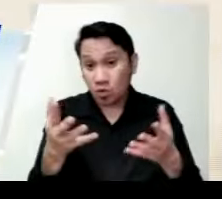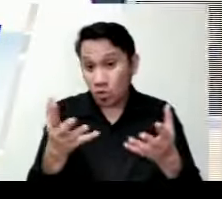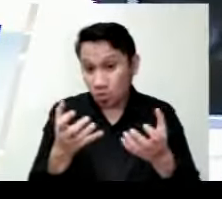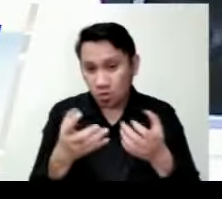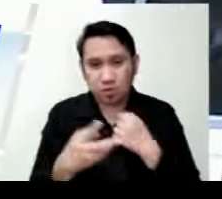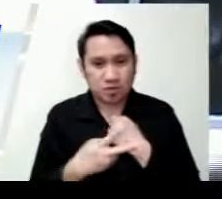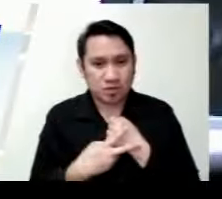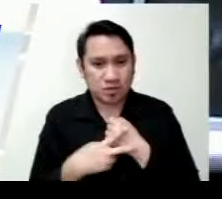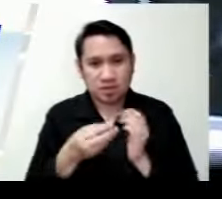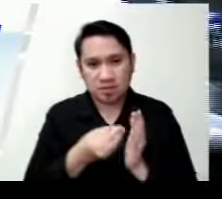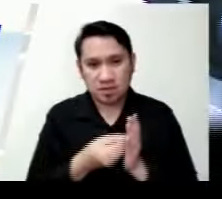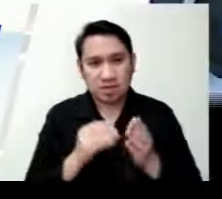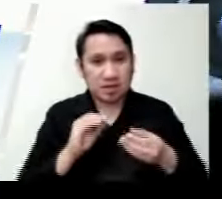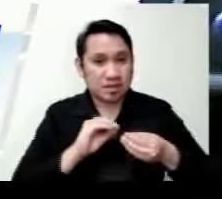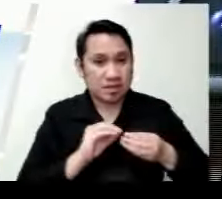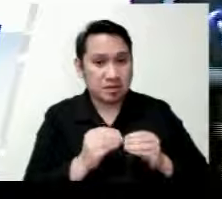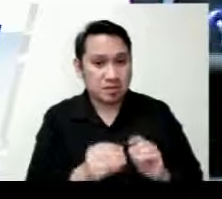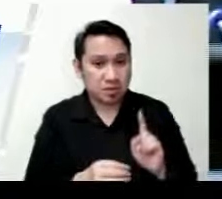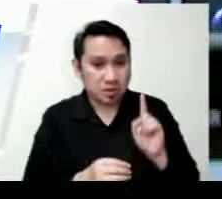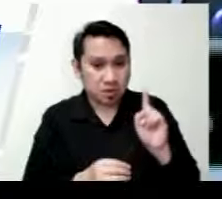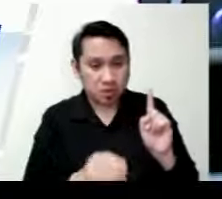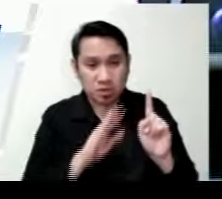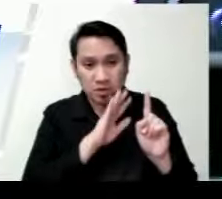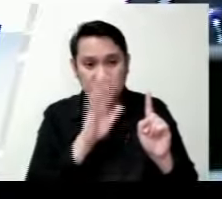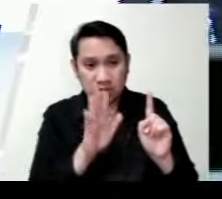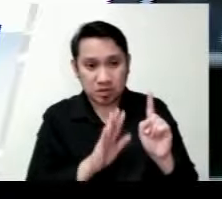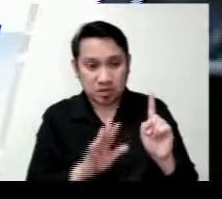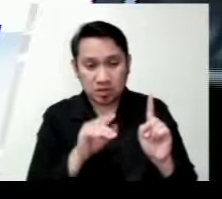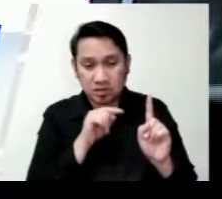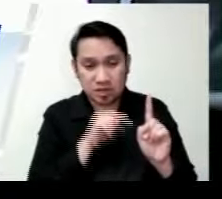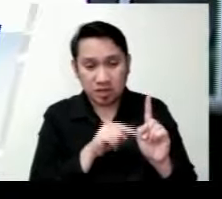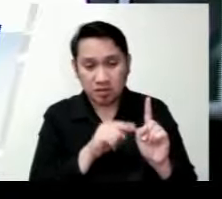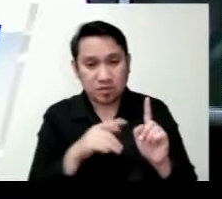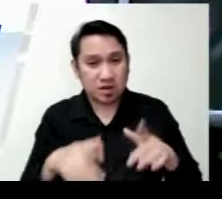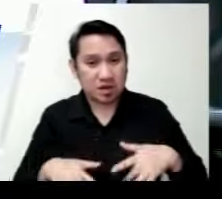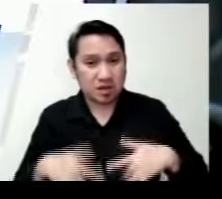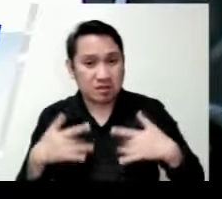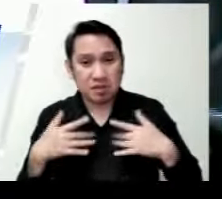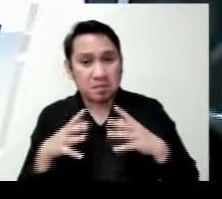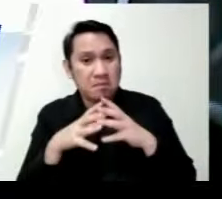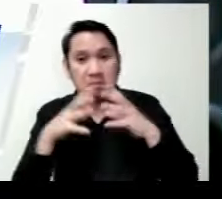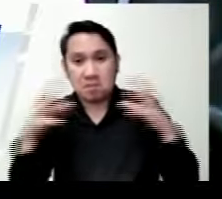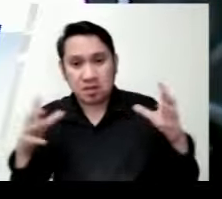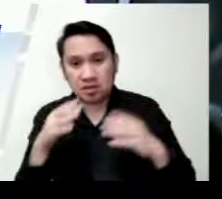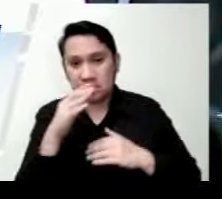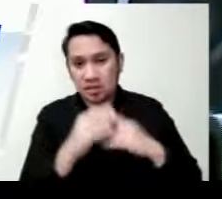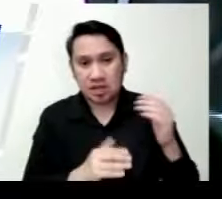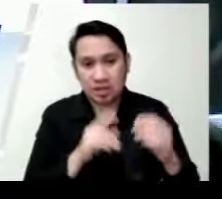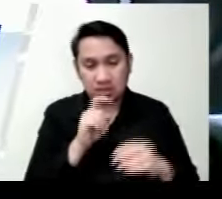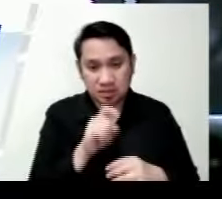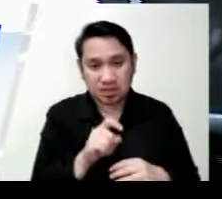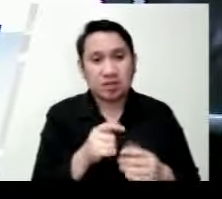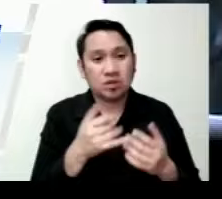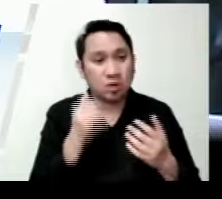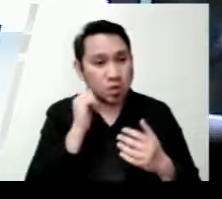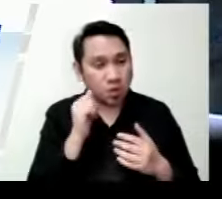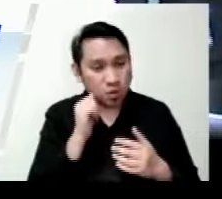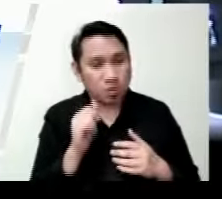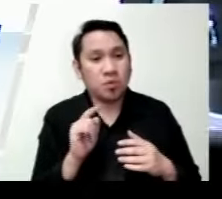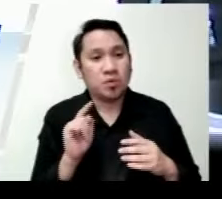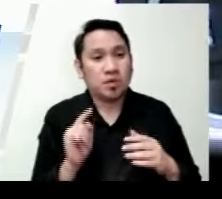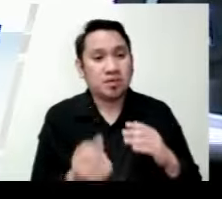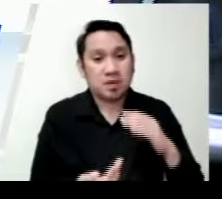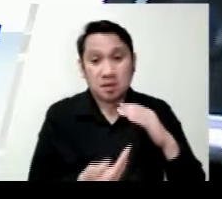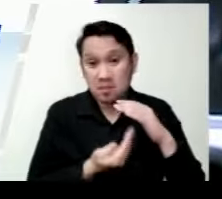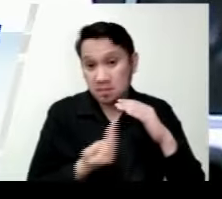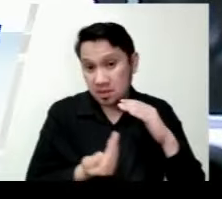Number one is to never live beyond your means. So, unahin mo ang basics, mga basic needs. Siyempre, maganda